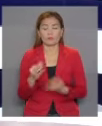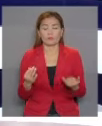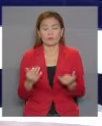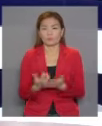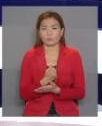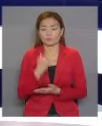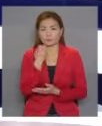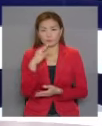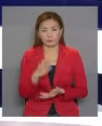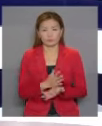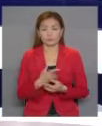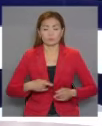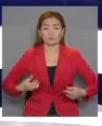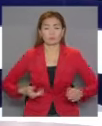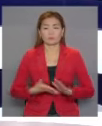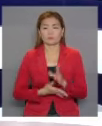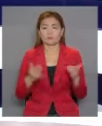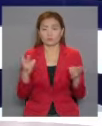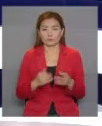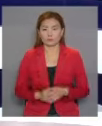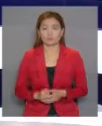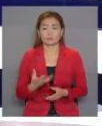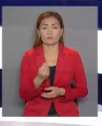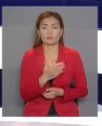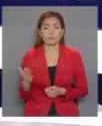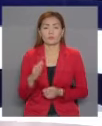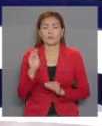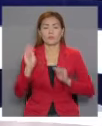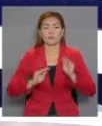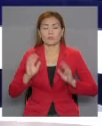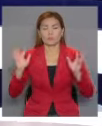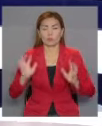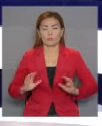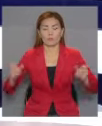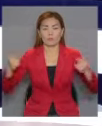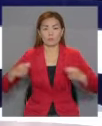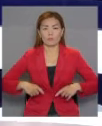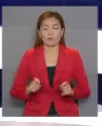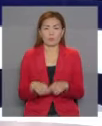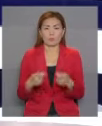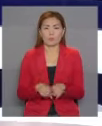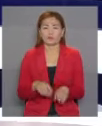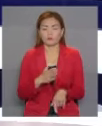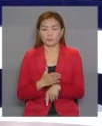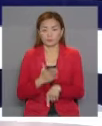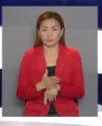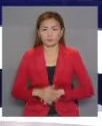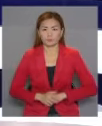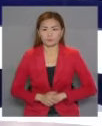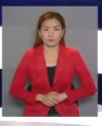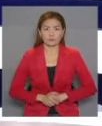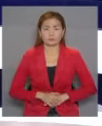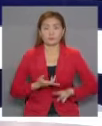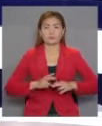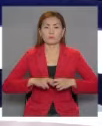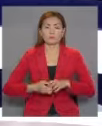сән бергенімен қыруар қаражатты талап етеді және оны орнатуда заң бұзушылықтар да орын алып жатады. Ал бұл